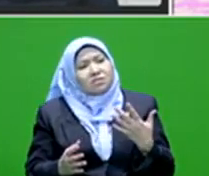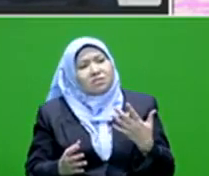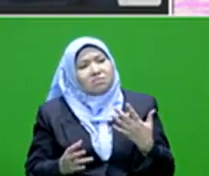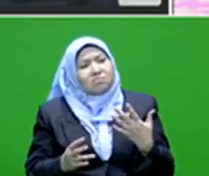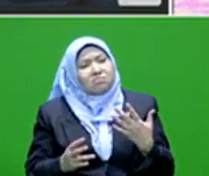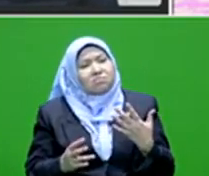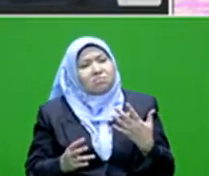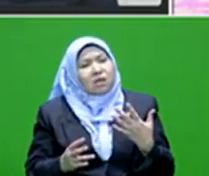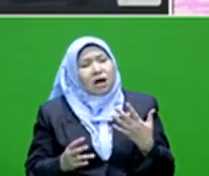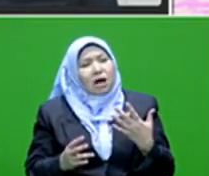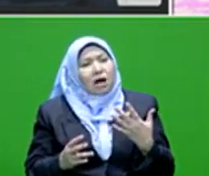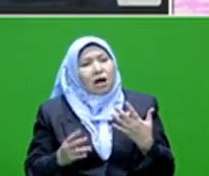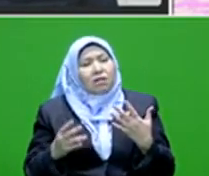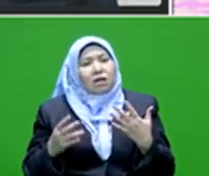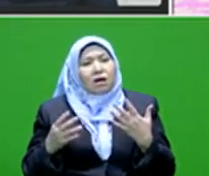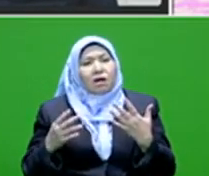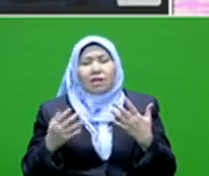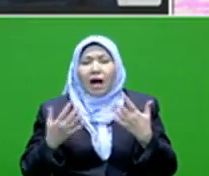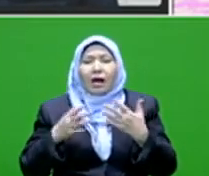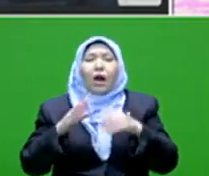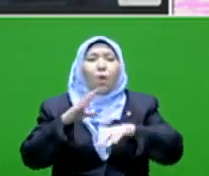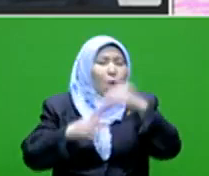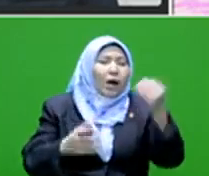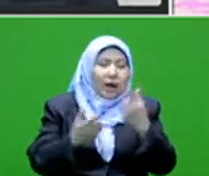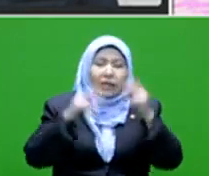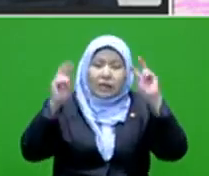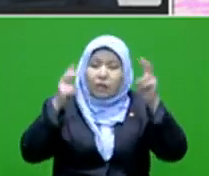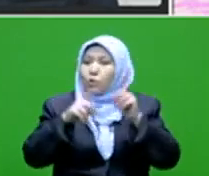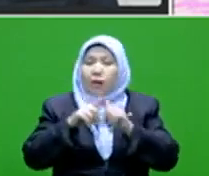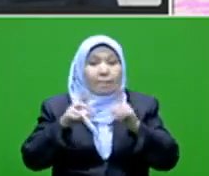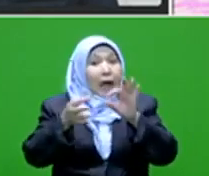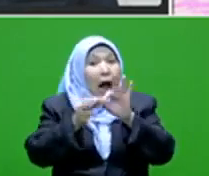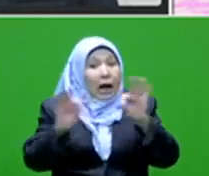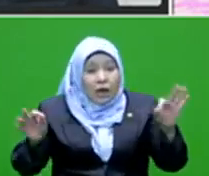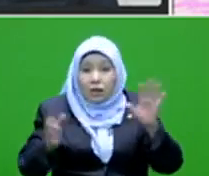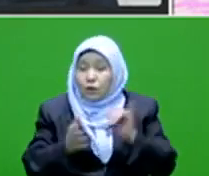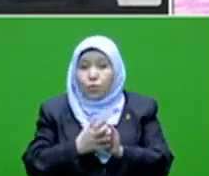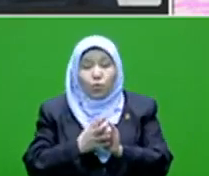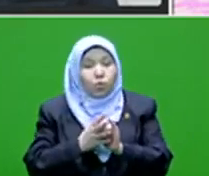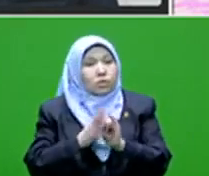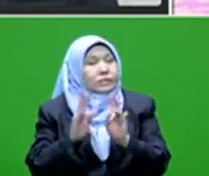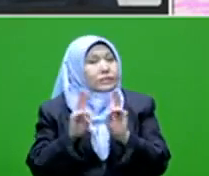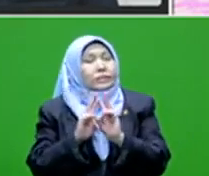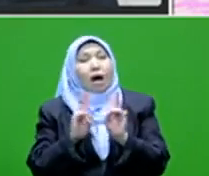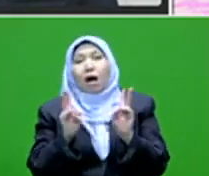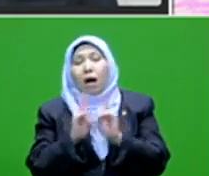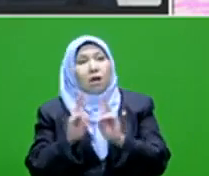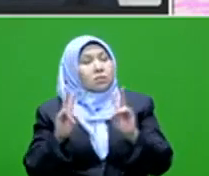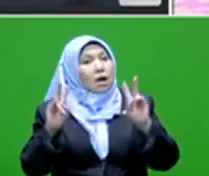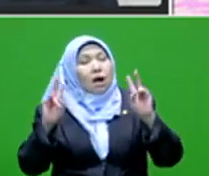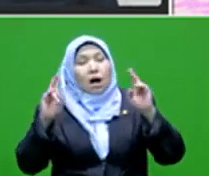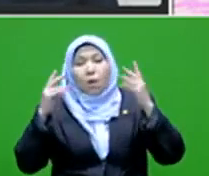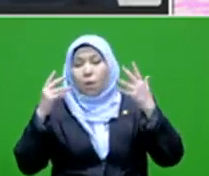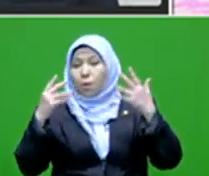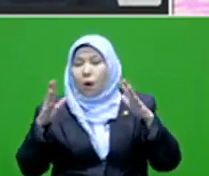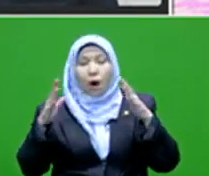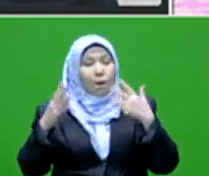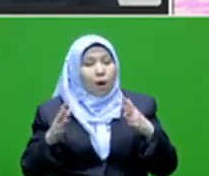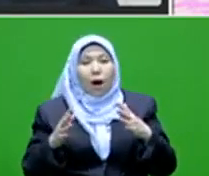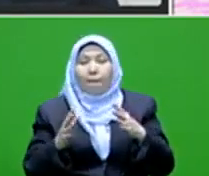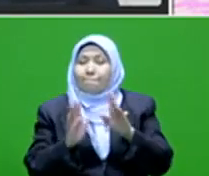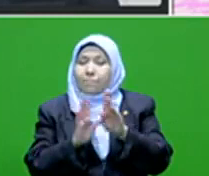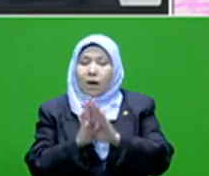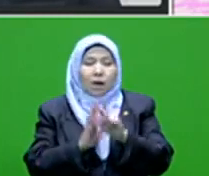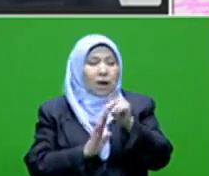dia terlepas dah tajuk kita ni, tapi dia punya ayat tu sangat magnificent. Ayat dia sangat magnificent.